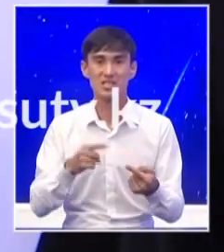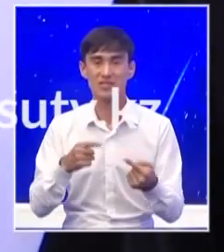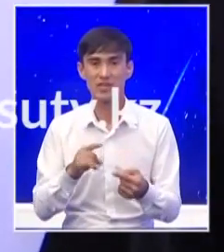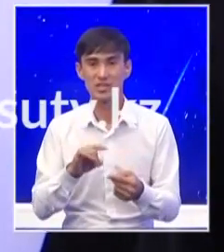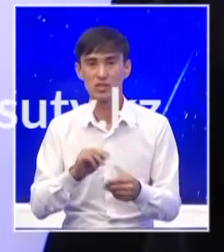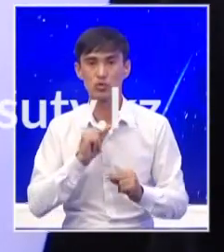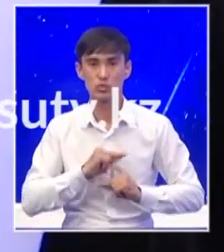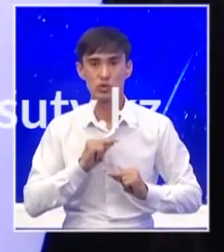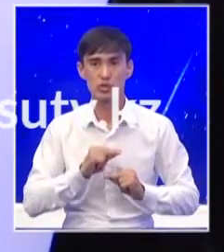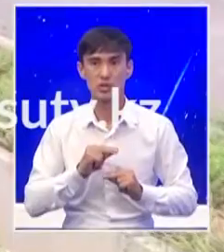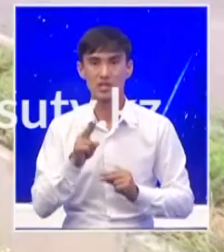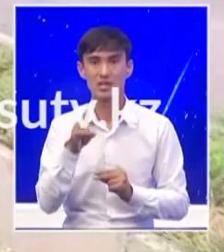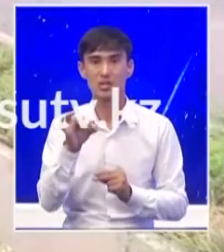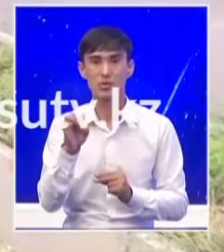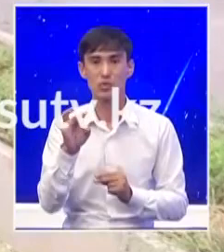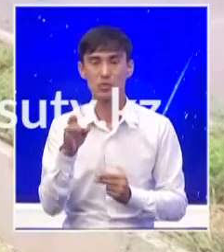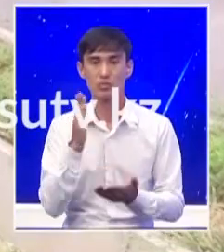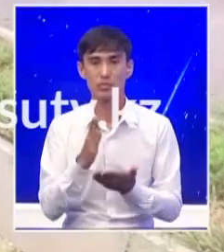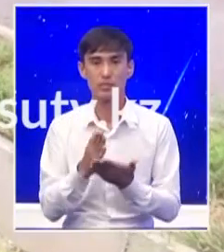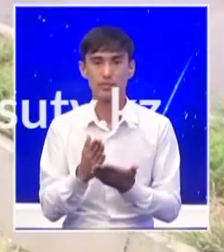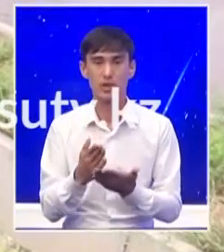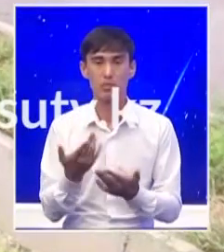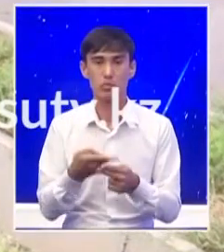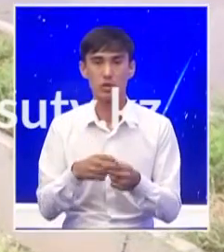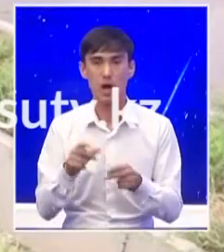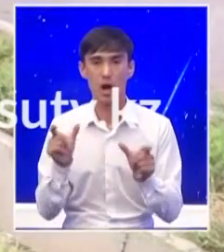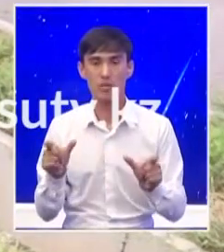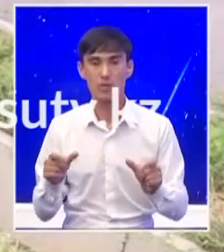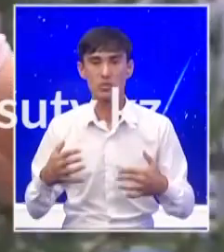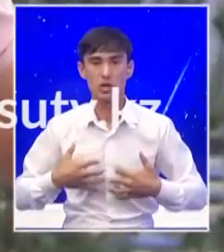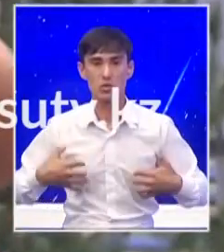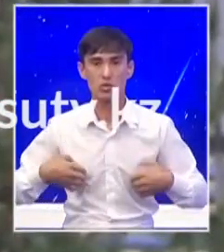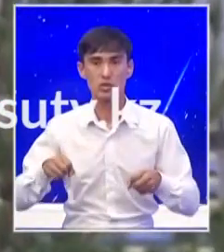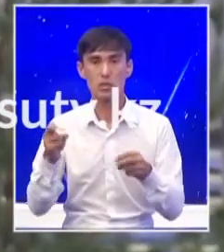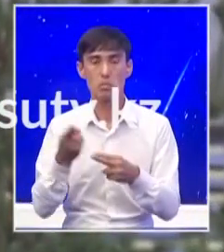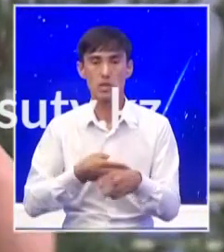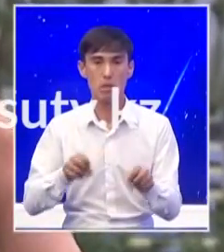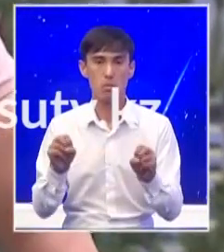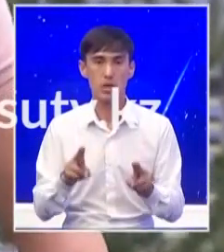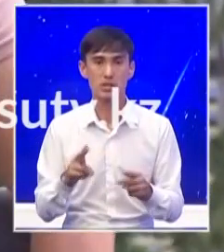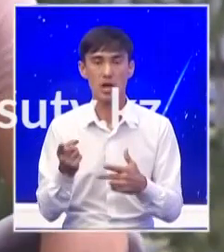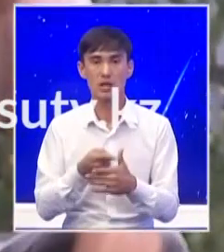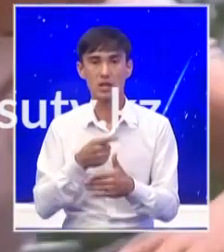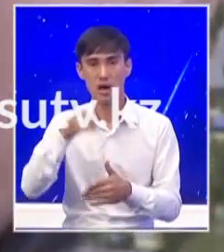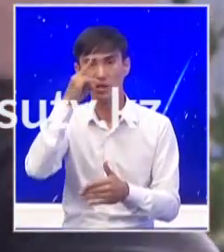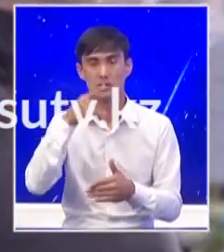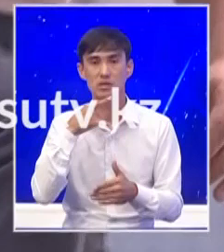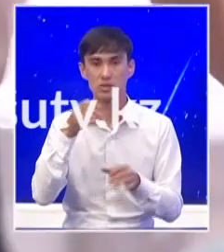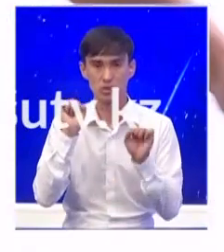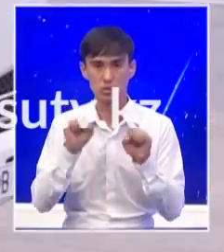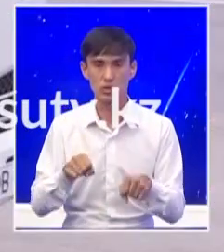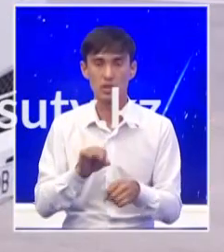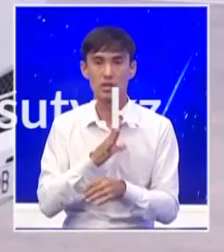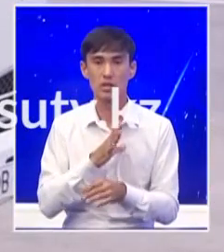етуші заты бар диурон қолданылады. Бұл адамдар мен жануарлар үшін қауіпсіз. Аталған препарат Қазақстан аумағында қолдануға рұқсат